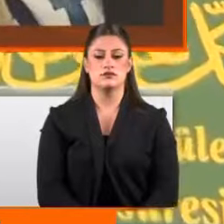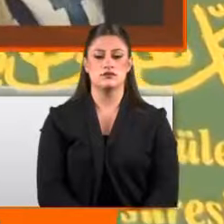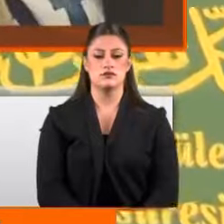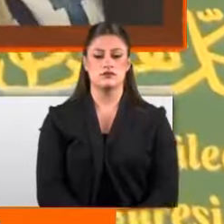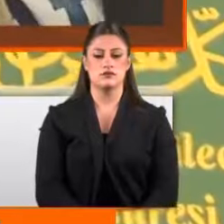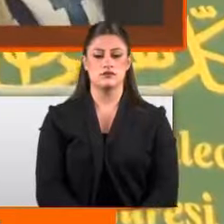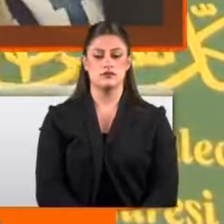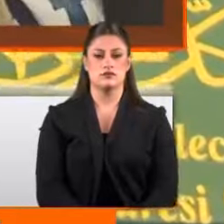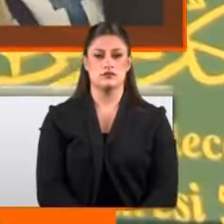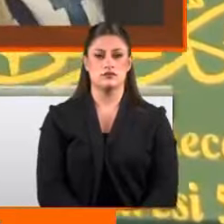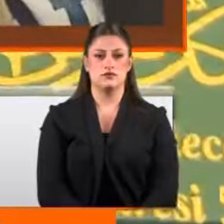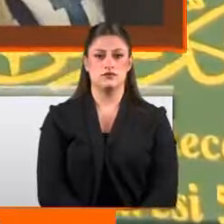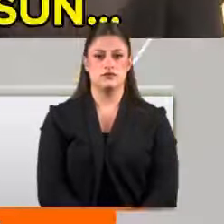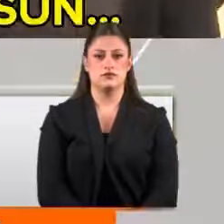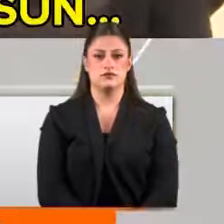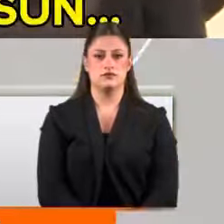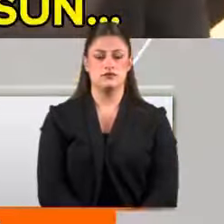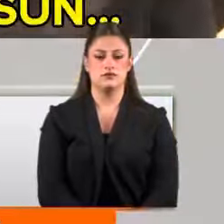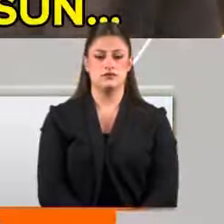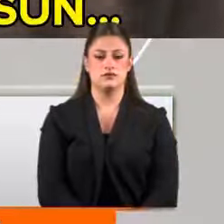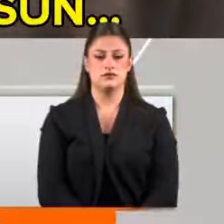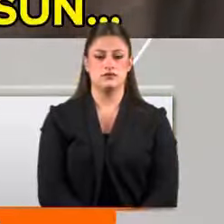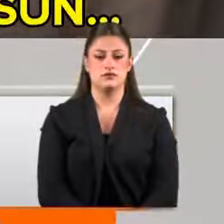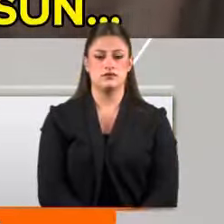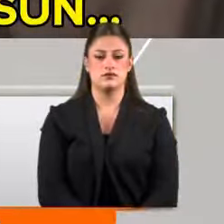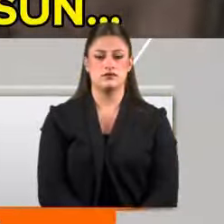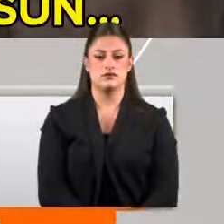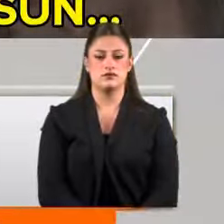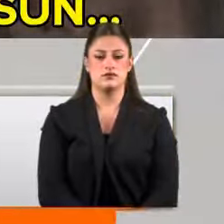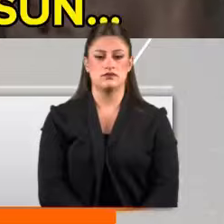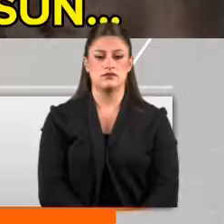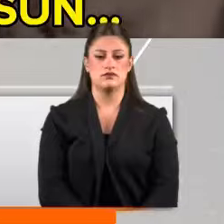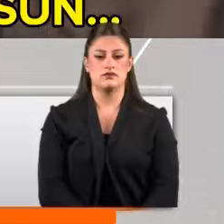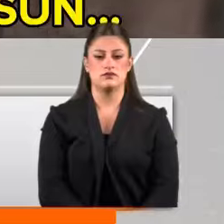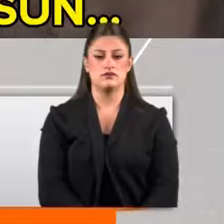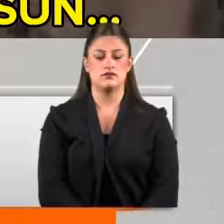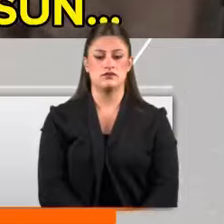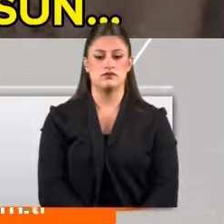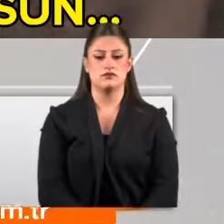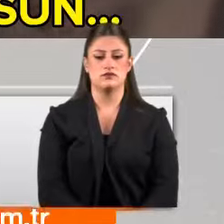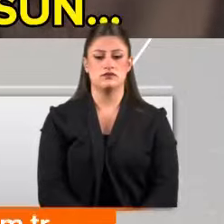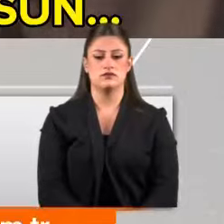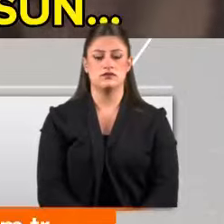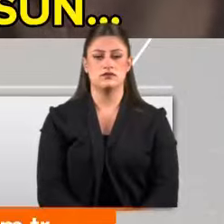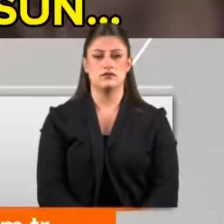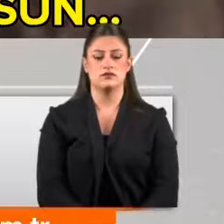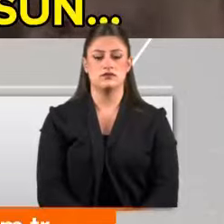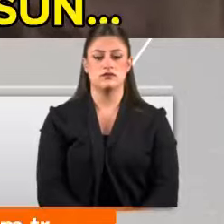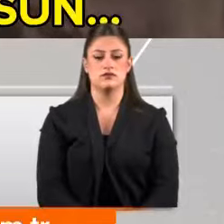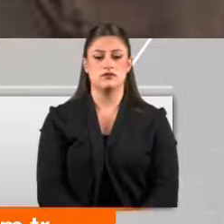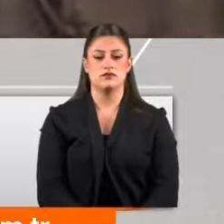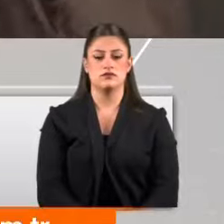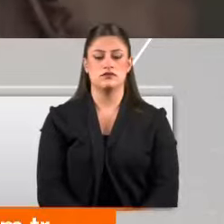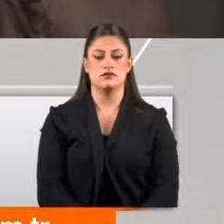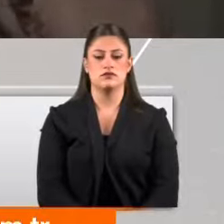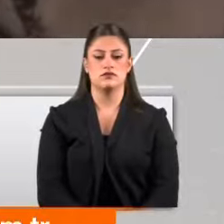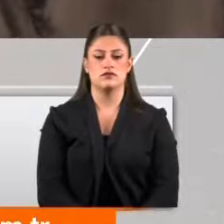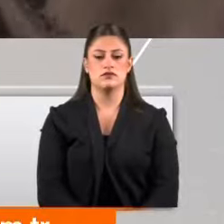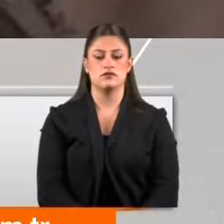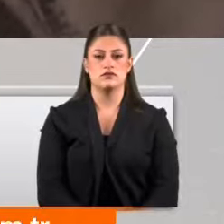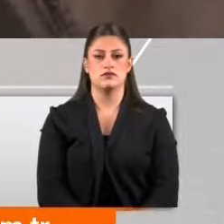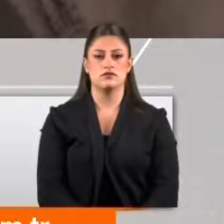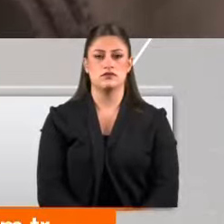Allahu Ekber! Ölüm bu hayattaki yolculuğun son bulduğu nokta ve bir daha sevdiklerini göremiyorsun. Metin de çok